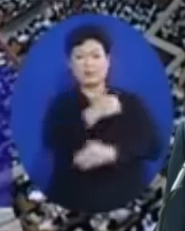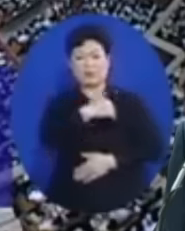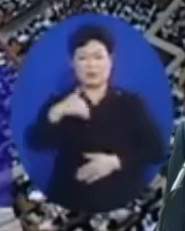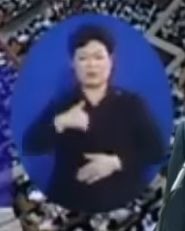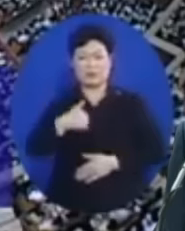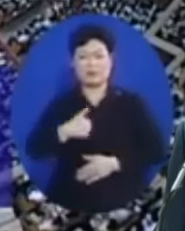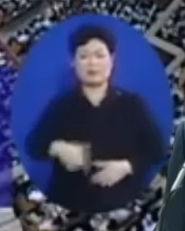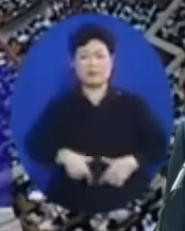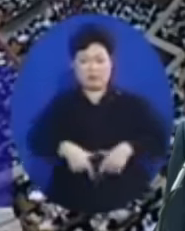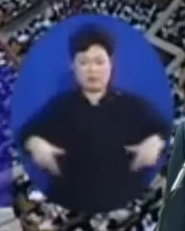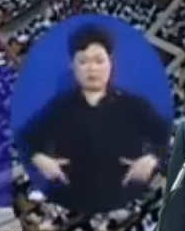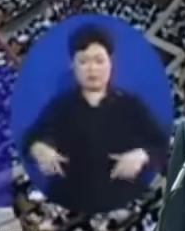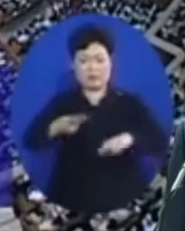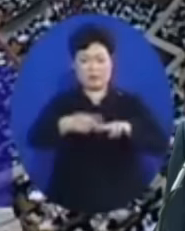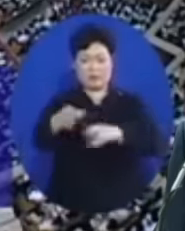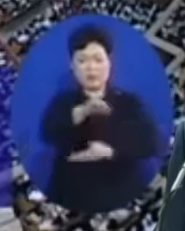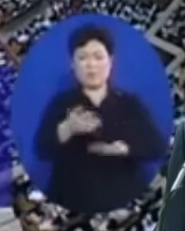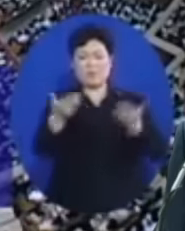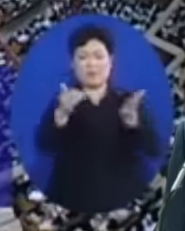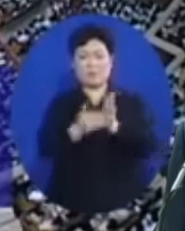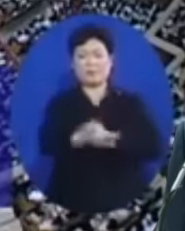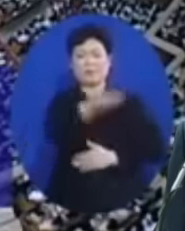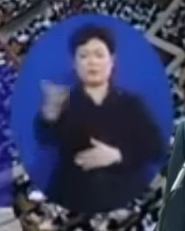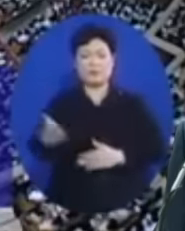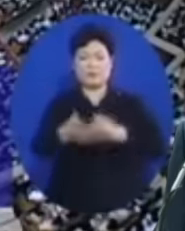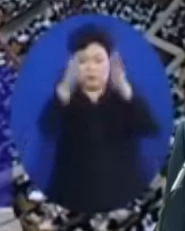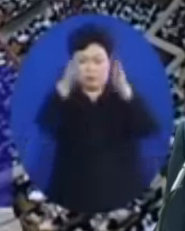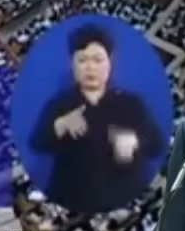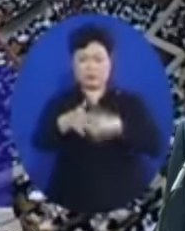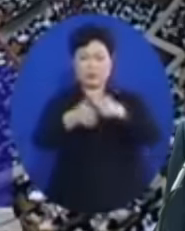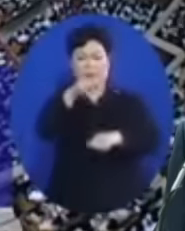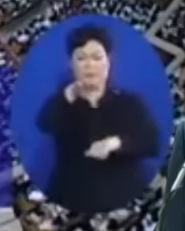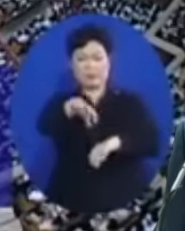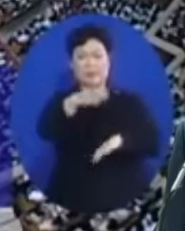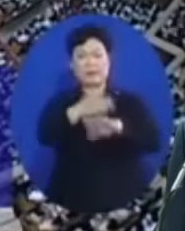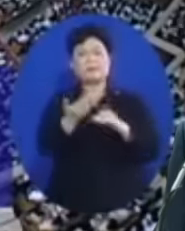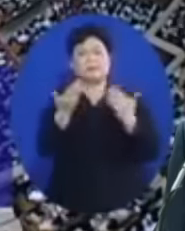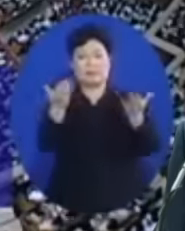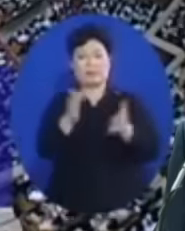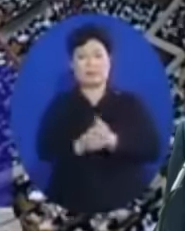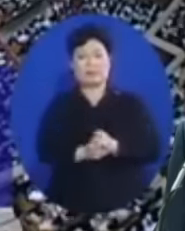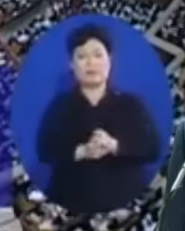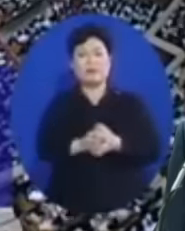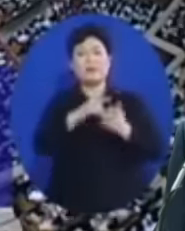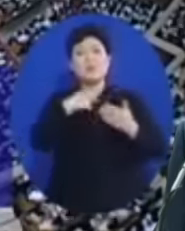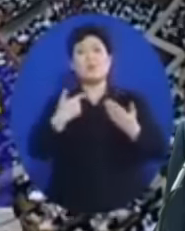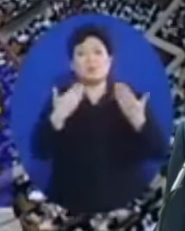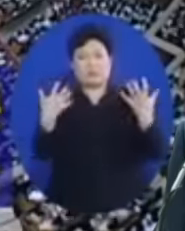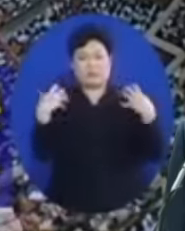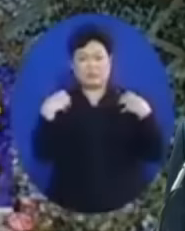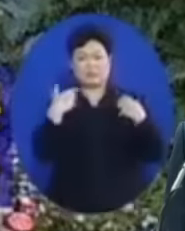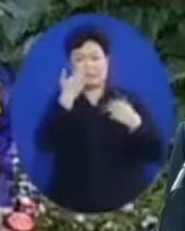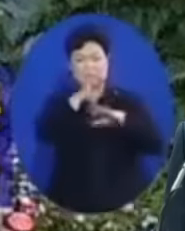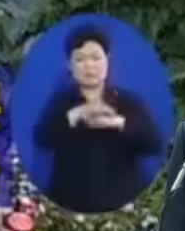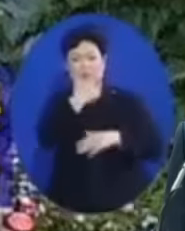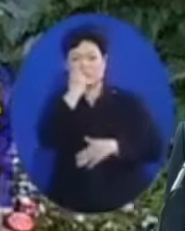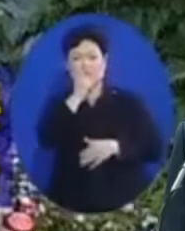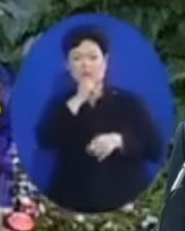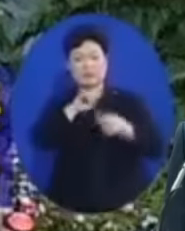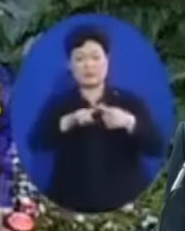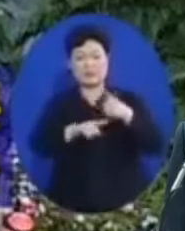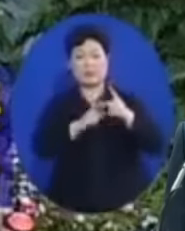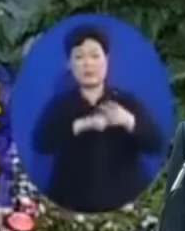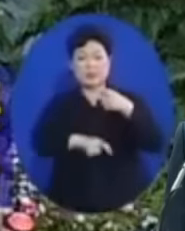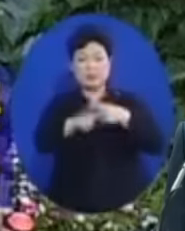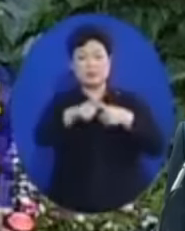능력하여 너그럽게 연보를 함은 그들이 우리로 말미암아 하나님께 감사하게 하는 것이라. 이 복음사의 직무가 성도들의 부족한 것을 보충할